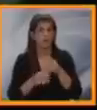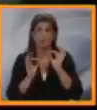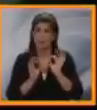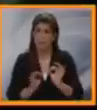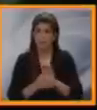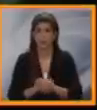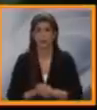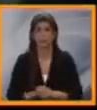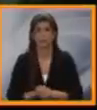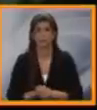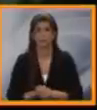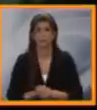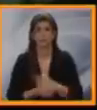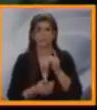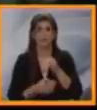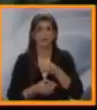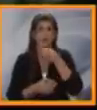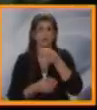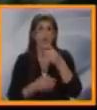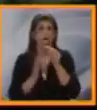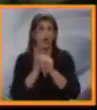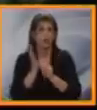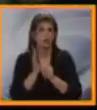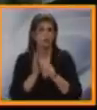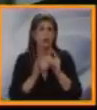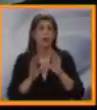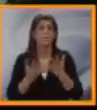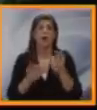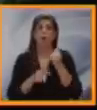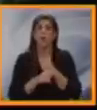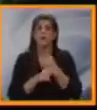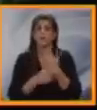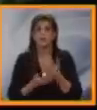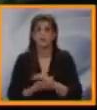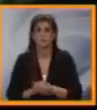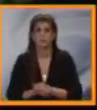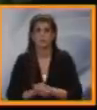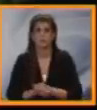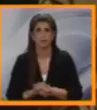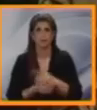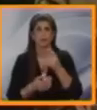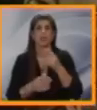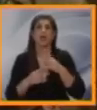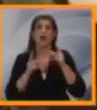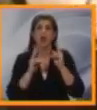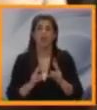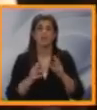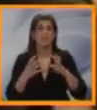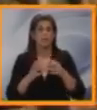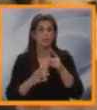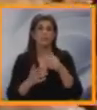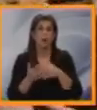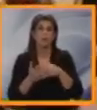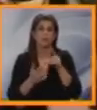ברצינות, מפני שידענו שמה שיעניין את המדיה זה איך לקעקע את הקיבוצניקים עוד פעם